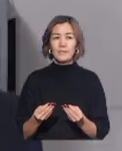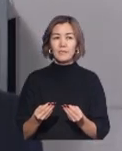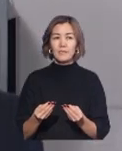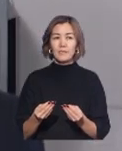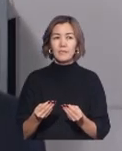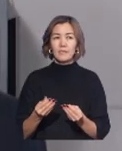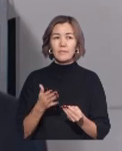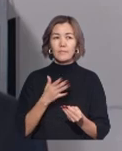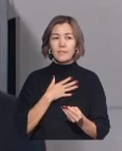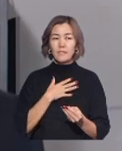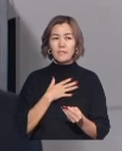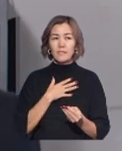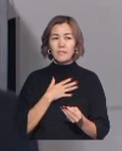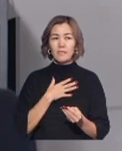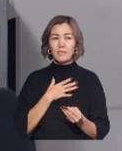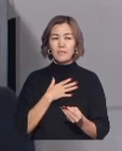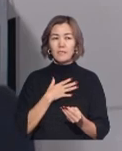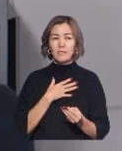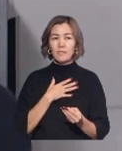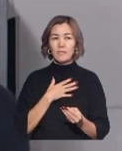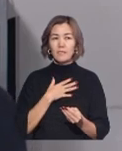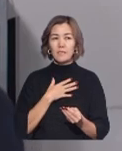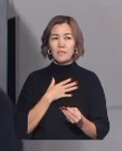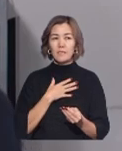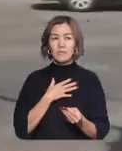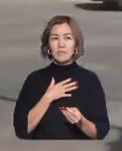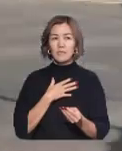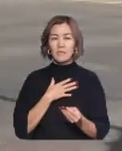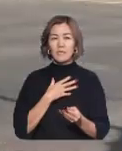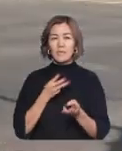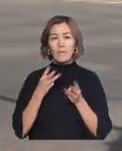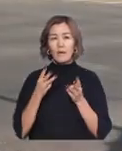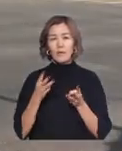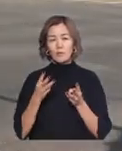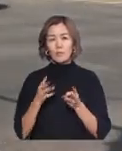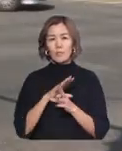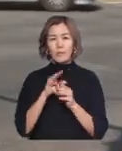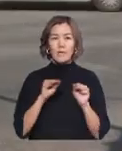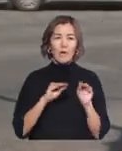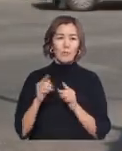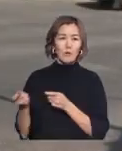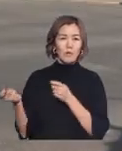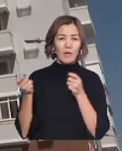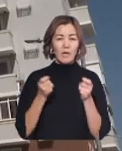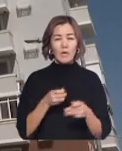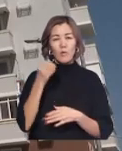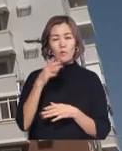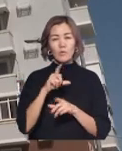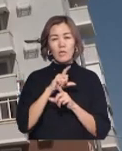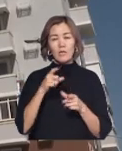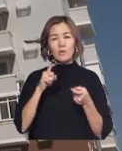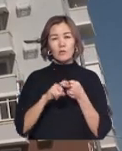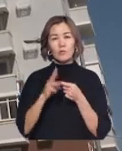біздің паровой котел дейміз, солар келіп жатыр. Облыс орталығында орталық жылу жүйесіне қосылған 300-ден